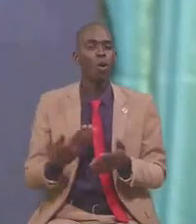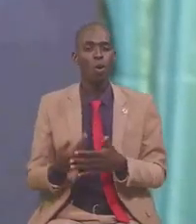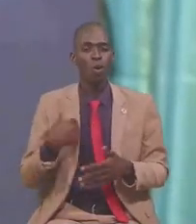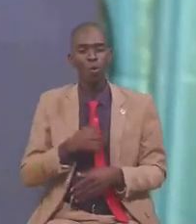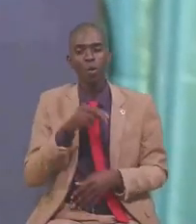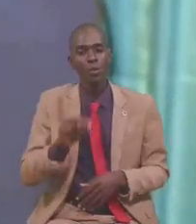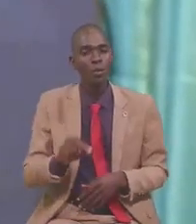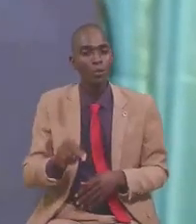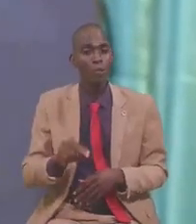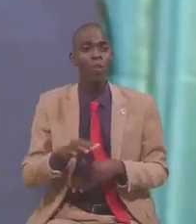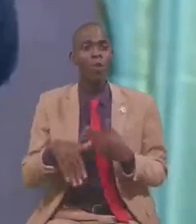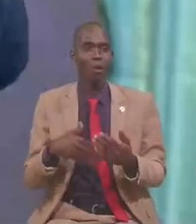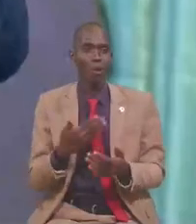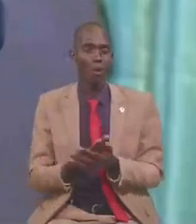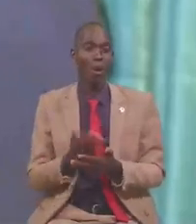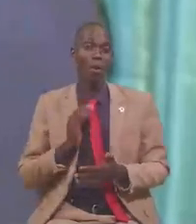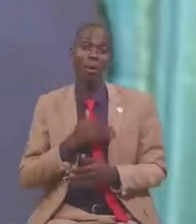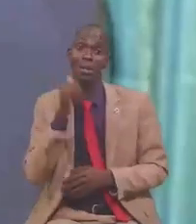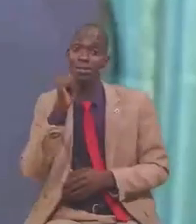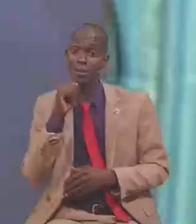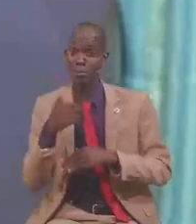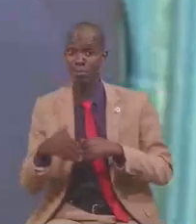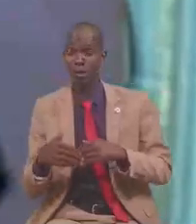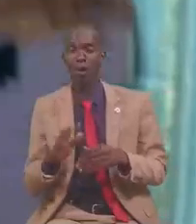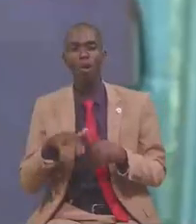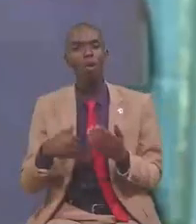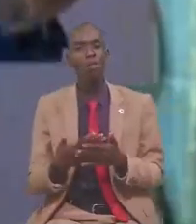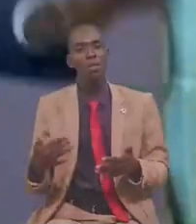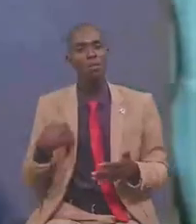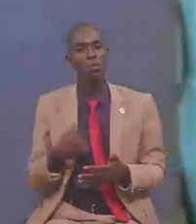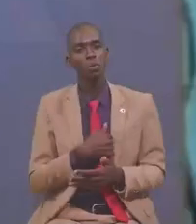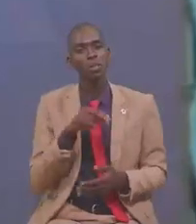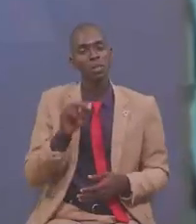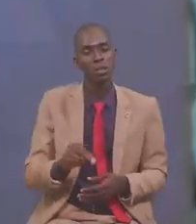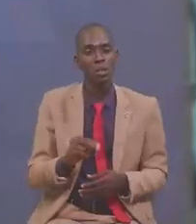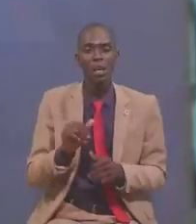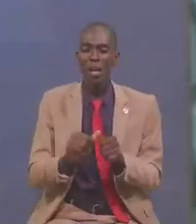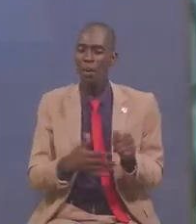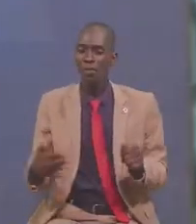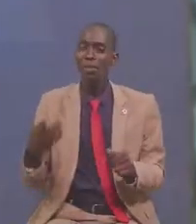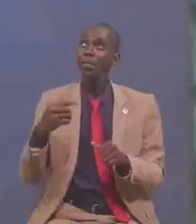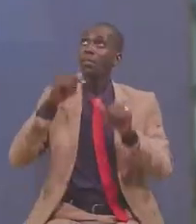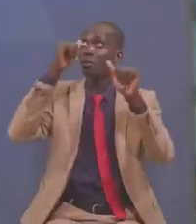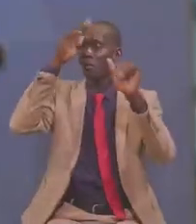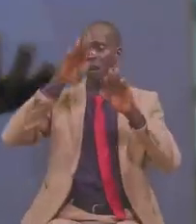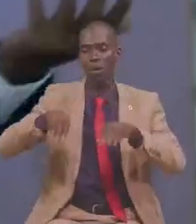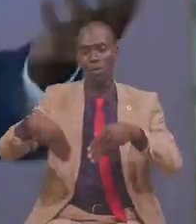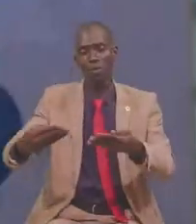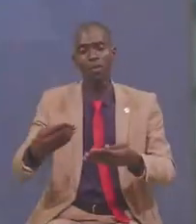du ciel, tout ce que le Père Céleste pourvoit aux enfants. La